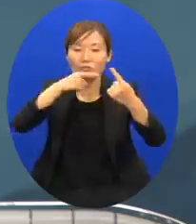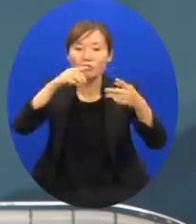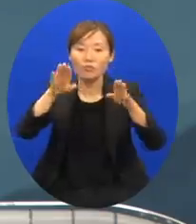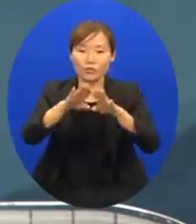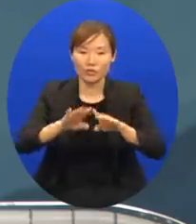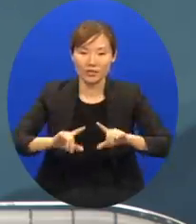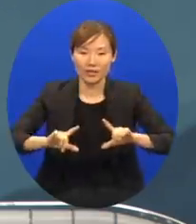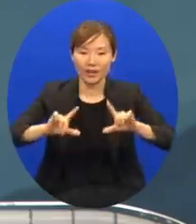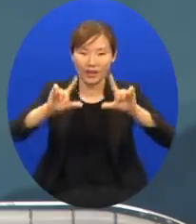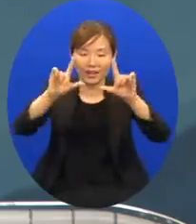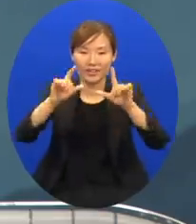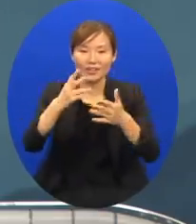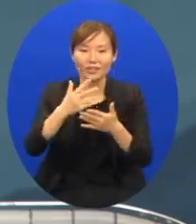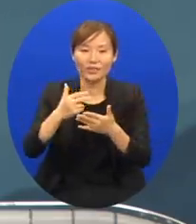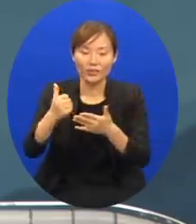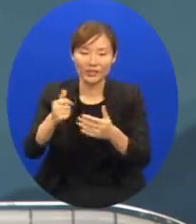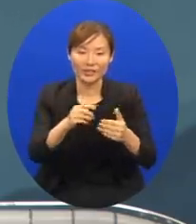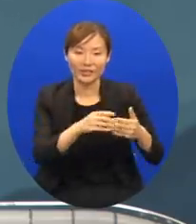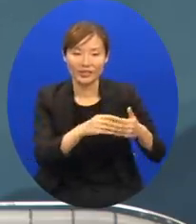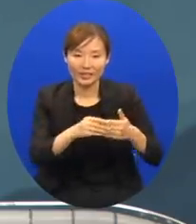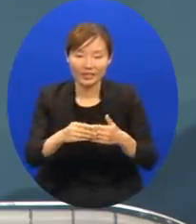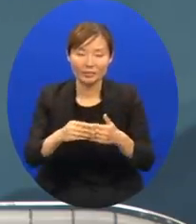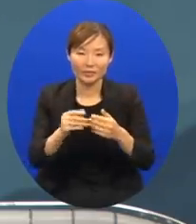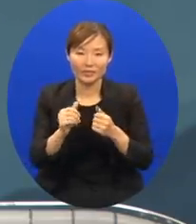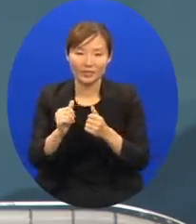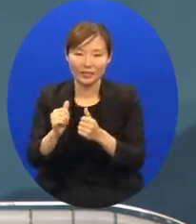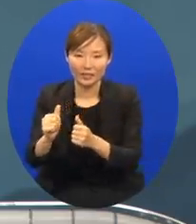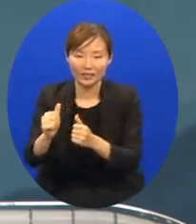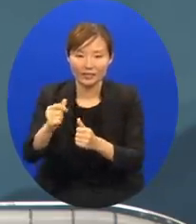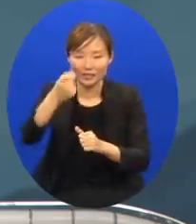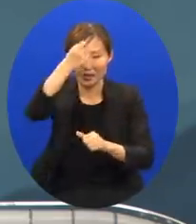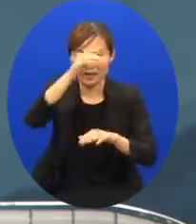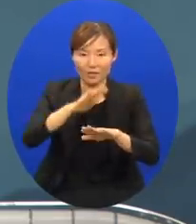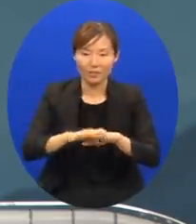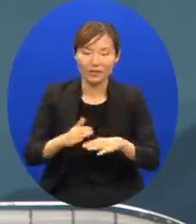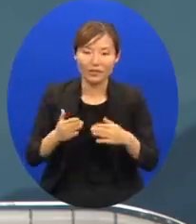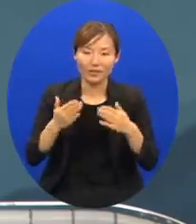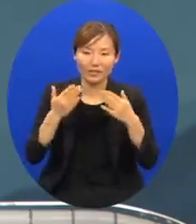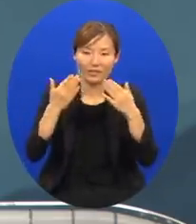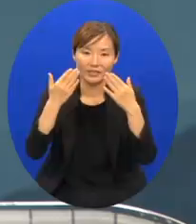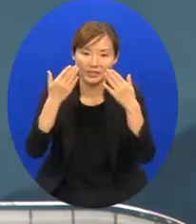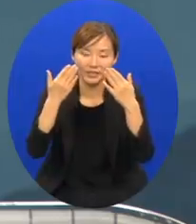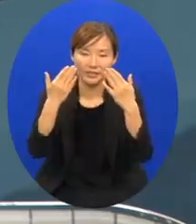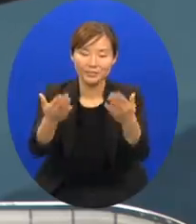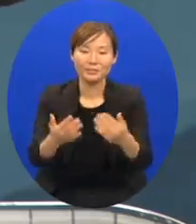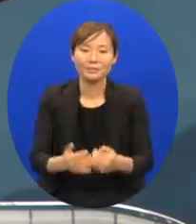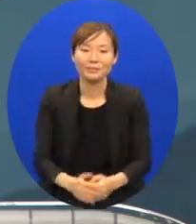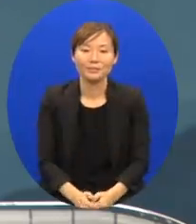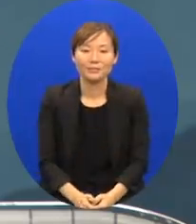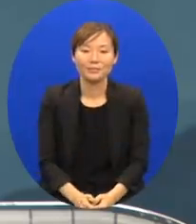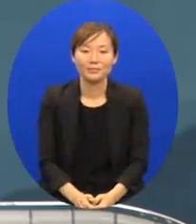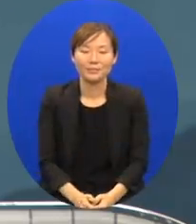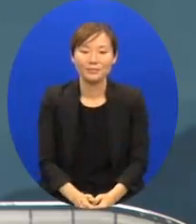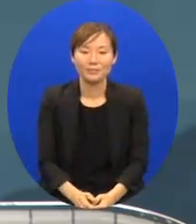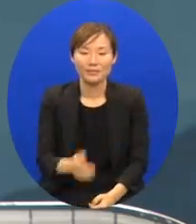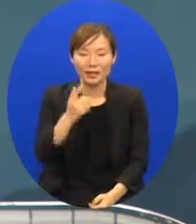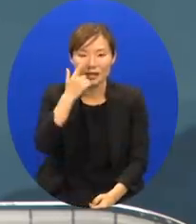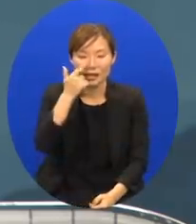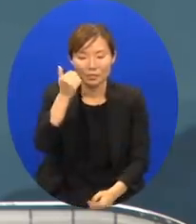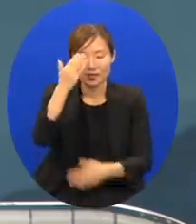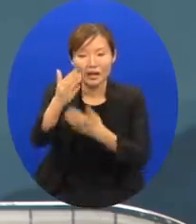이끄 심을 따라 오늘 주님 앞에 나와 예배를 드리고 갑니다 아버지 하나님 그 나 이렇게